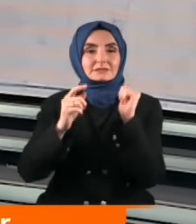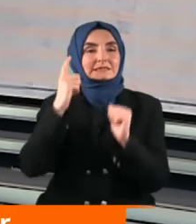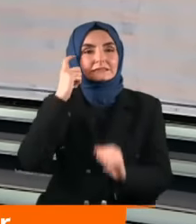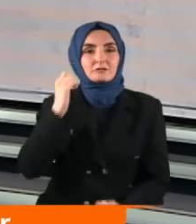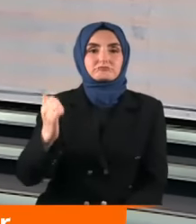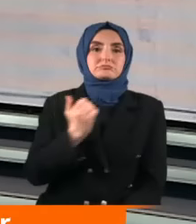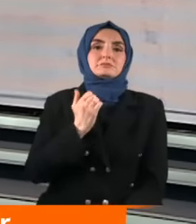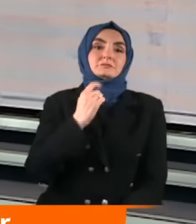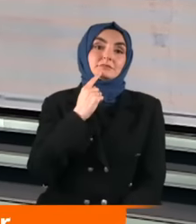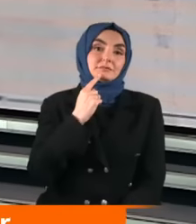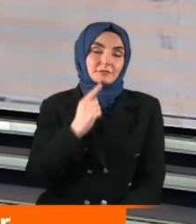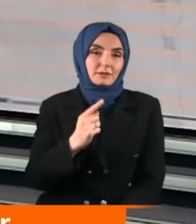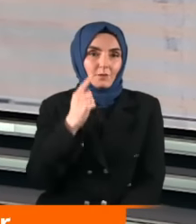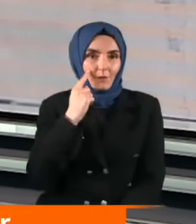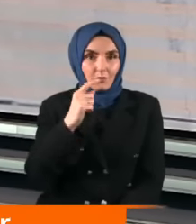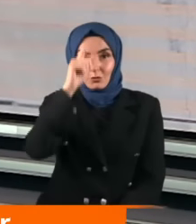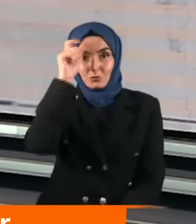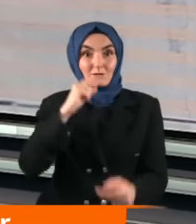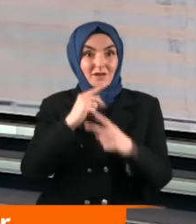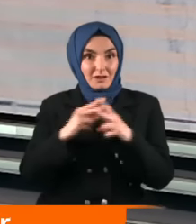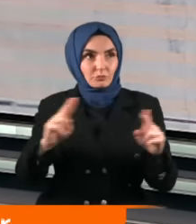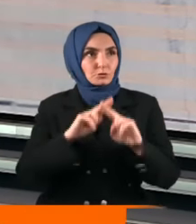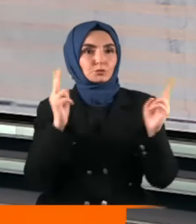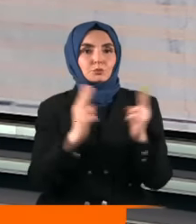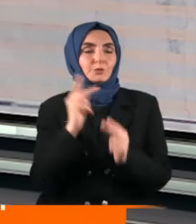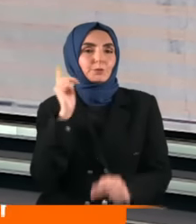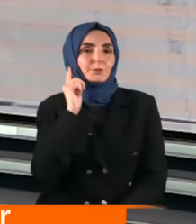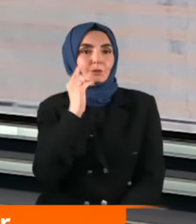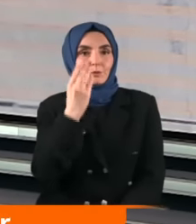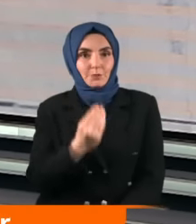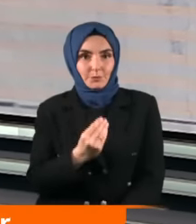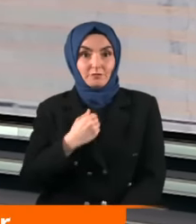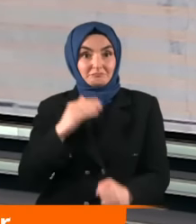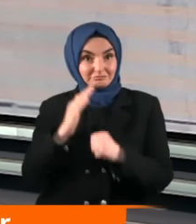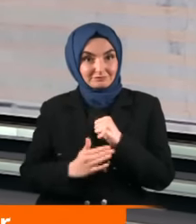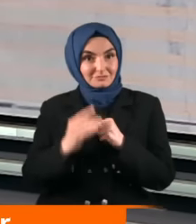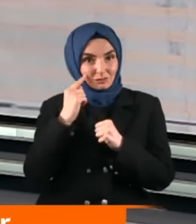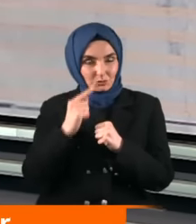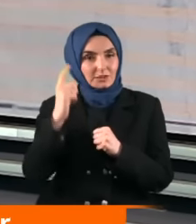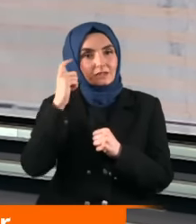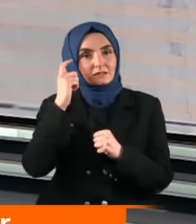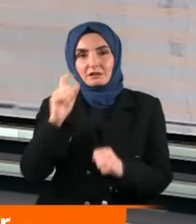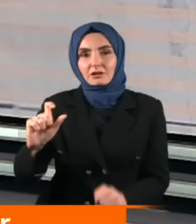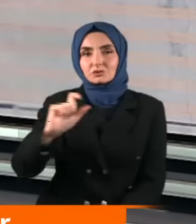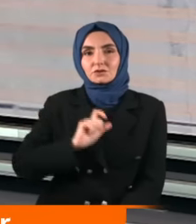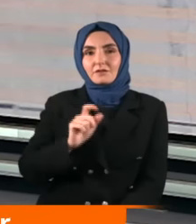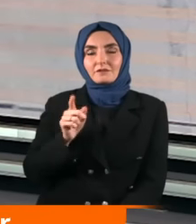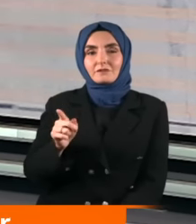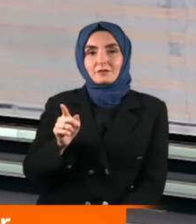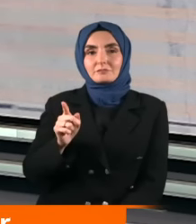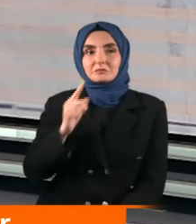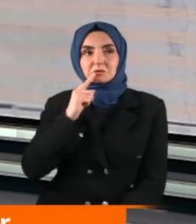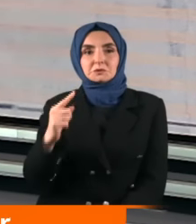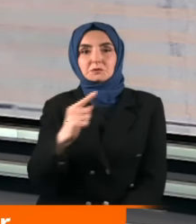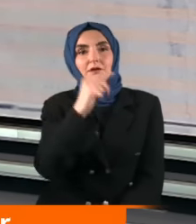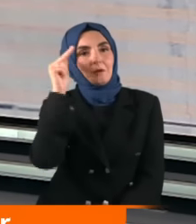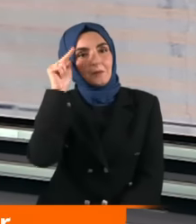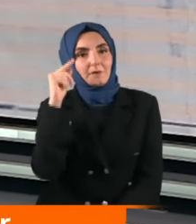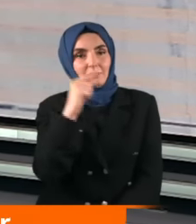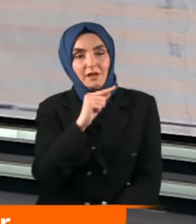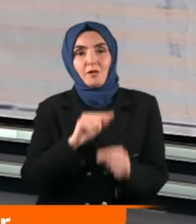açıklaması dünyada da yankı buldu. Kısıtlamalara karşı İsrail'den gelen karşı hamle ise Türkiye'yi Amerika'ya şikayet etmek ve ekonomik tehdit